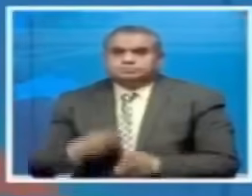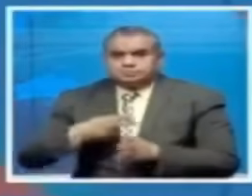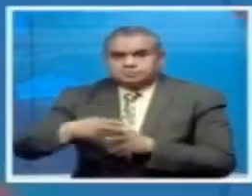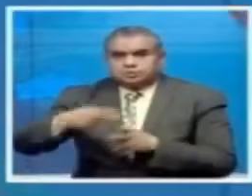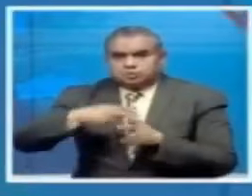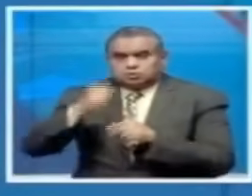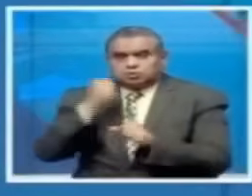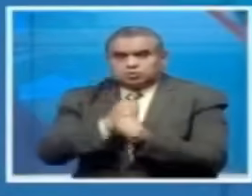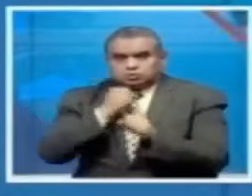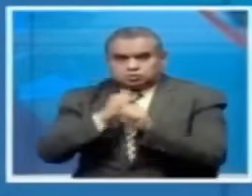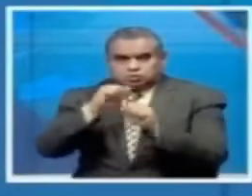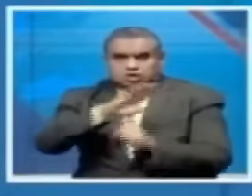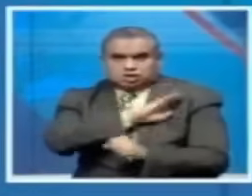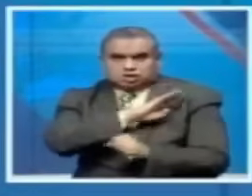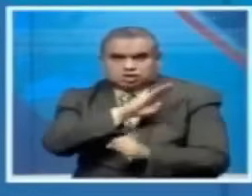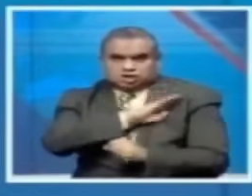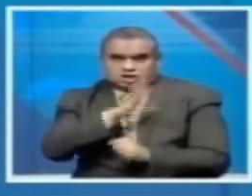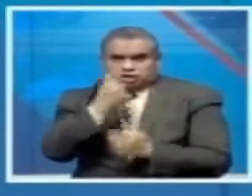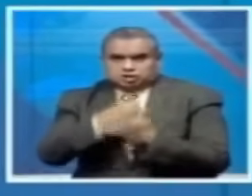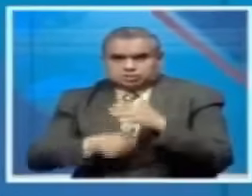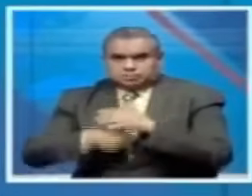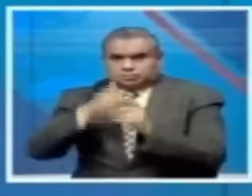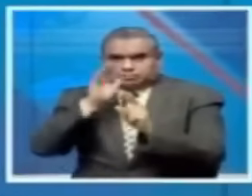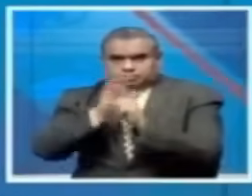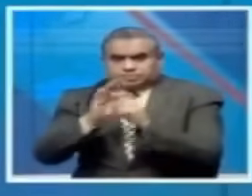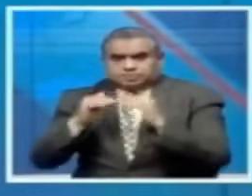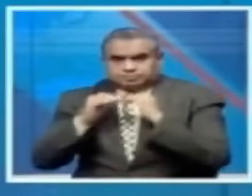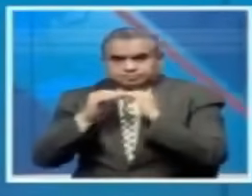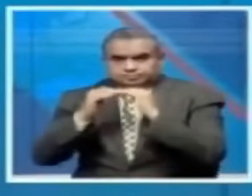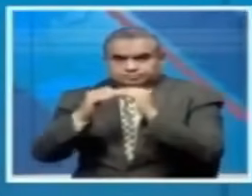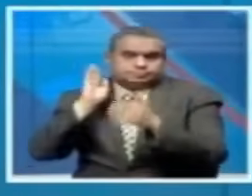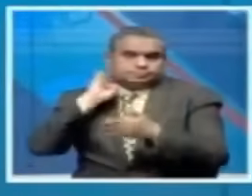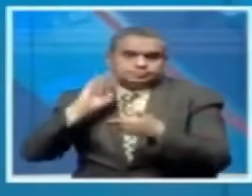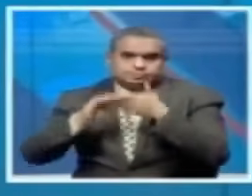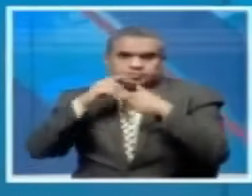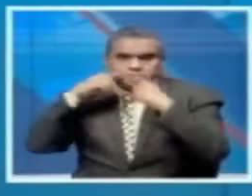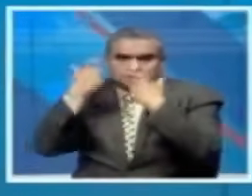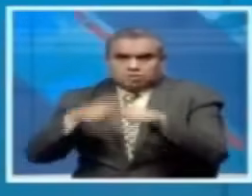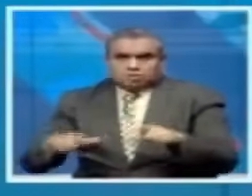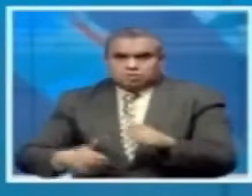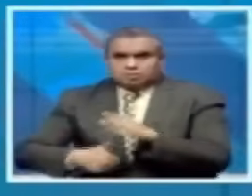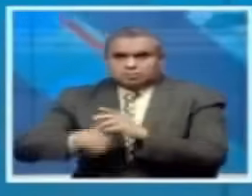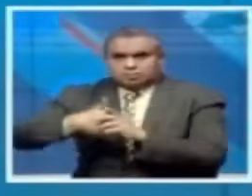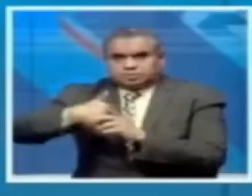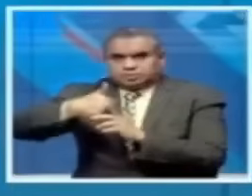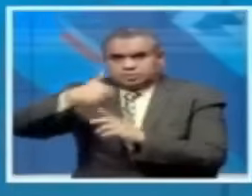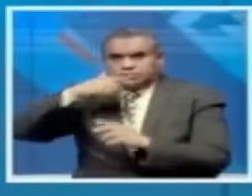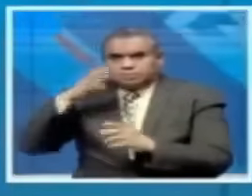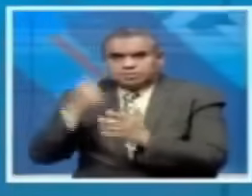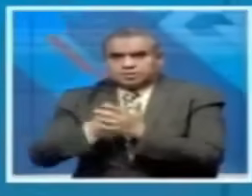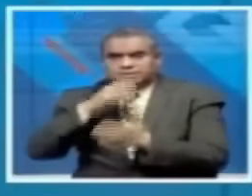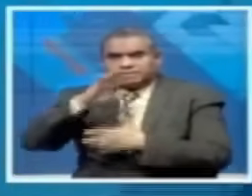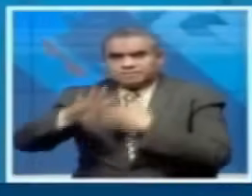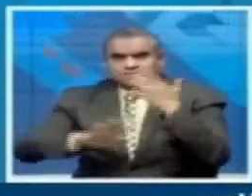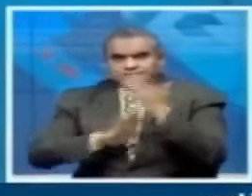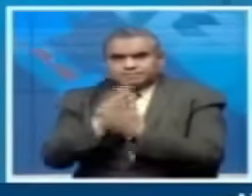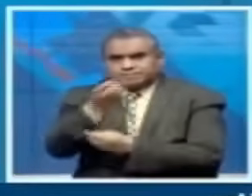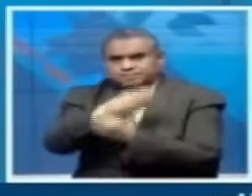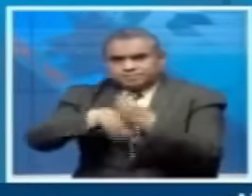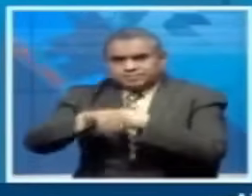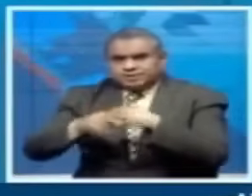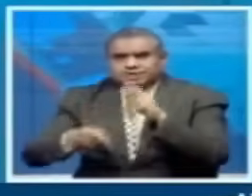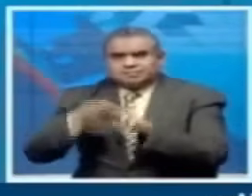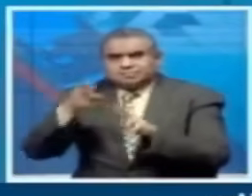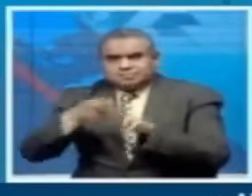استمرارا لجهود القوات المسلحة لترسيخ دعائم الاستقرار وصون مكتسبات الوطن، تم تحقيق نجاحات مؤثرة في التصدي